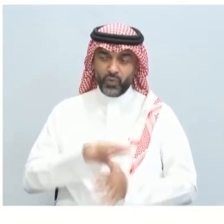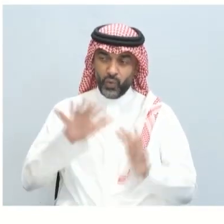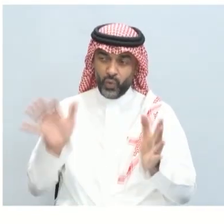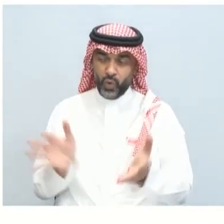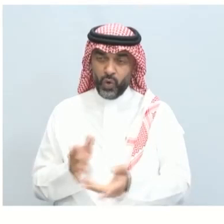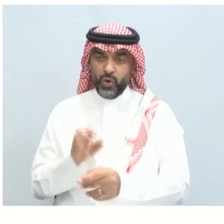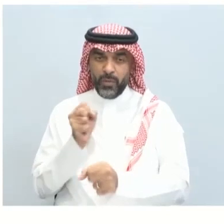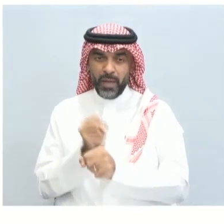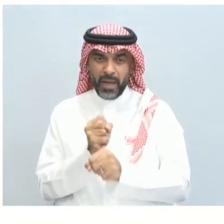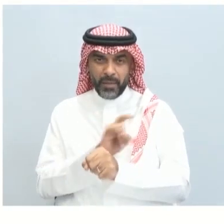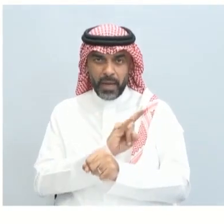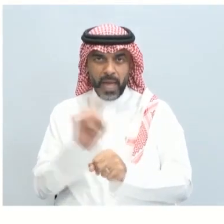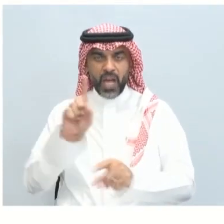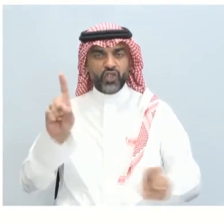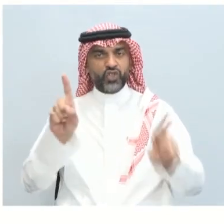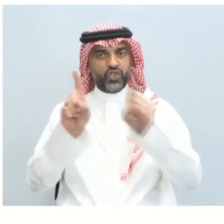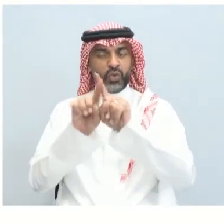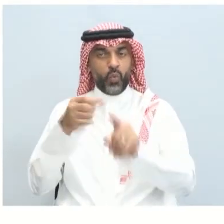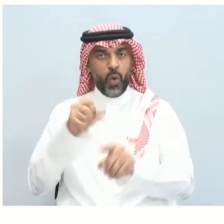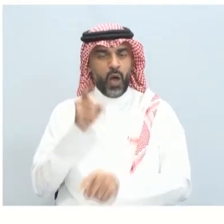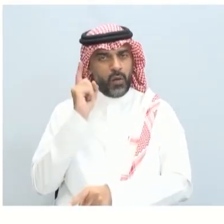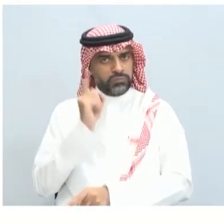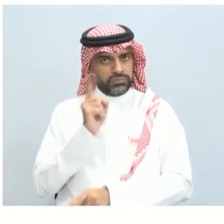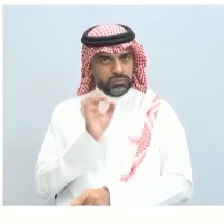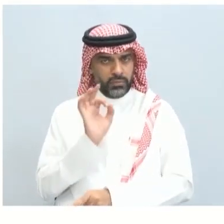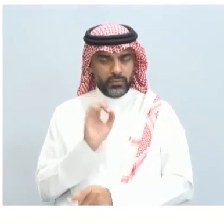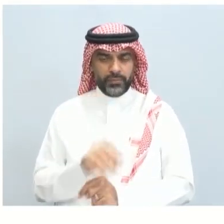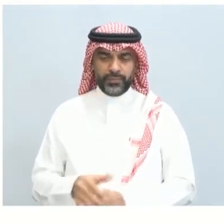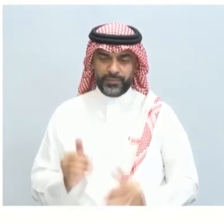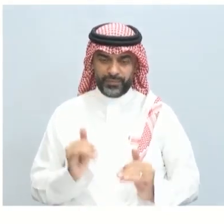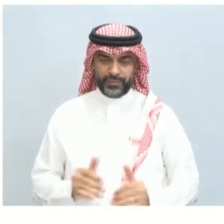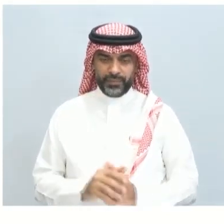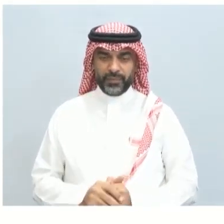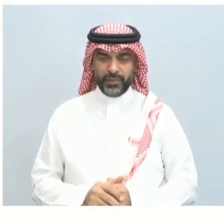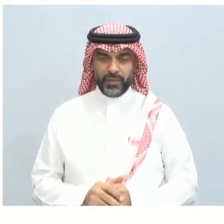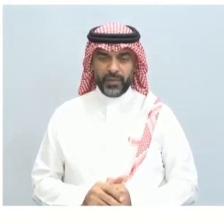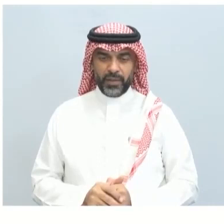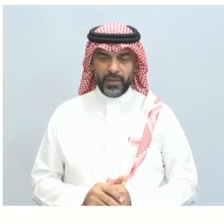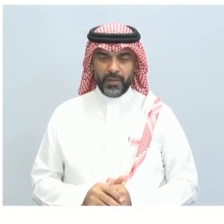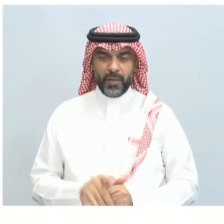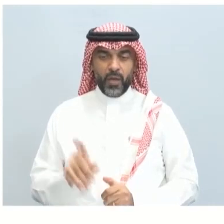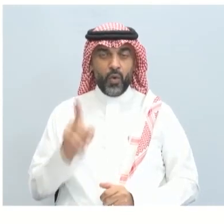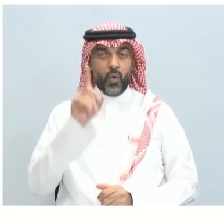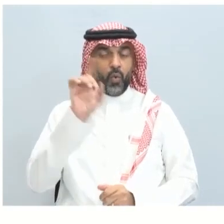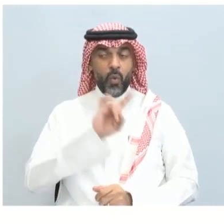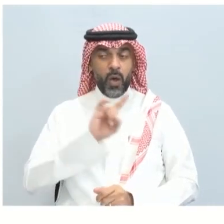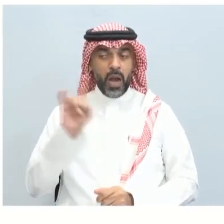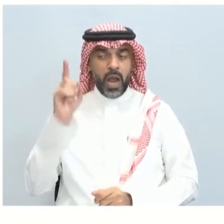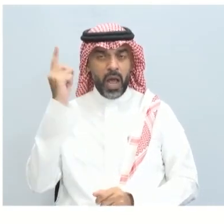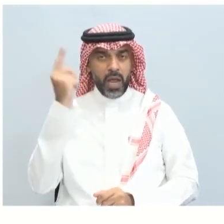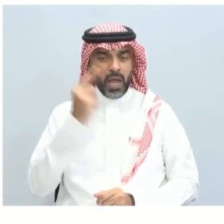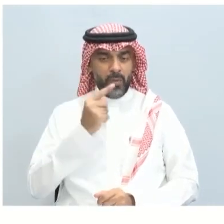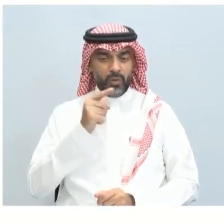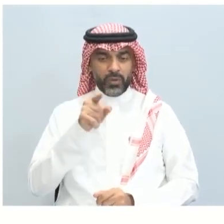ينهون عن الشرك ويحذرون منه ولا يامركم ان تتخذوا الملائكه والنبيين